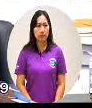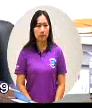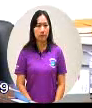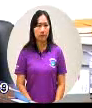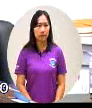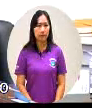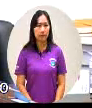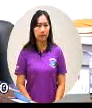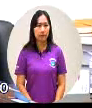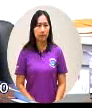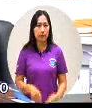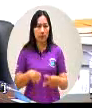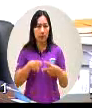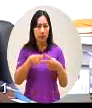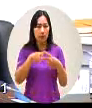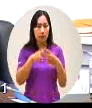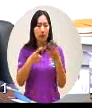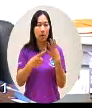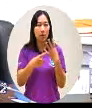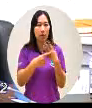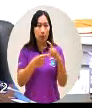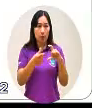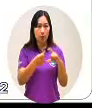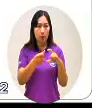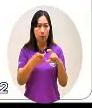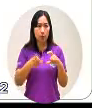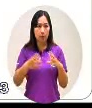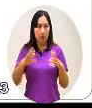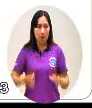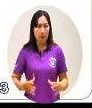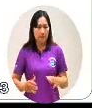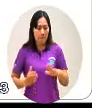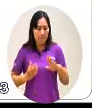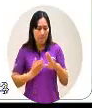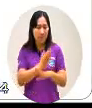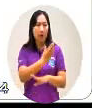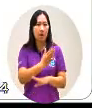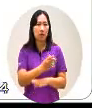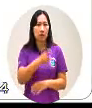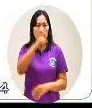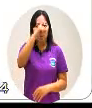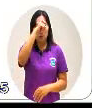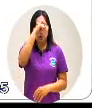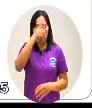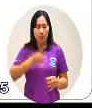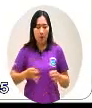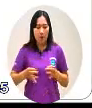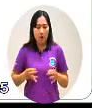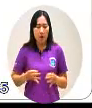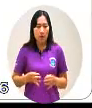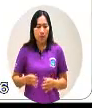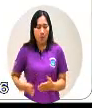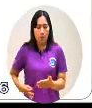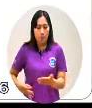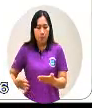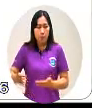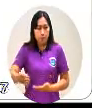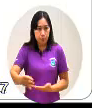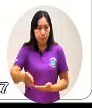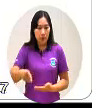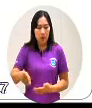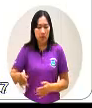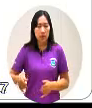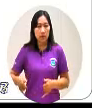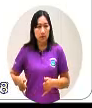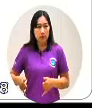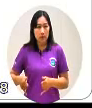哦，工业区厂内设备吼超前，咱希望业者来买到周边的绿地吼，增加这个占比率。哦，这个